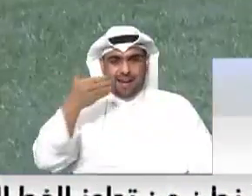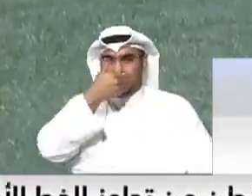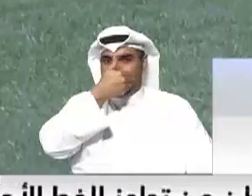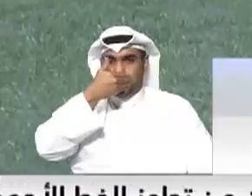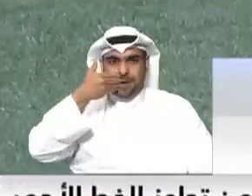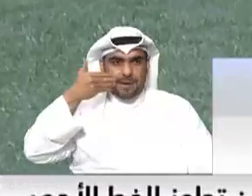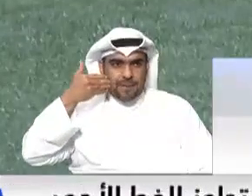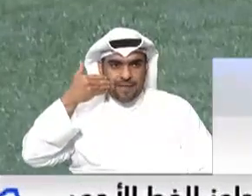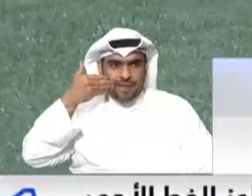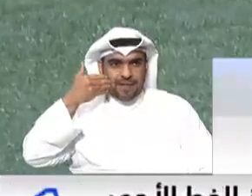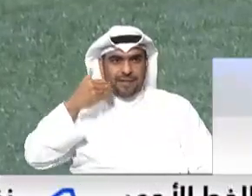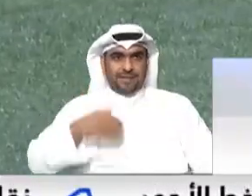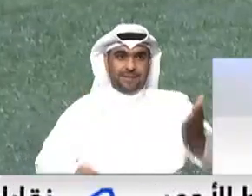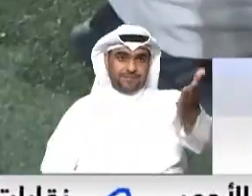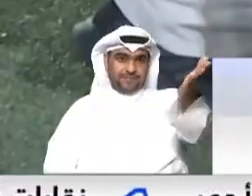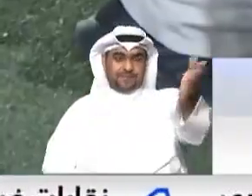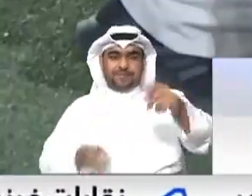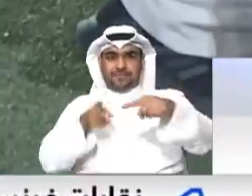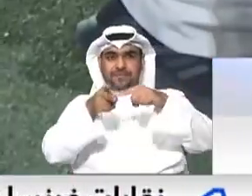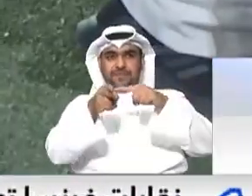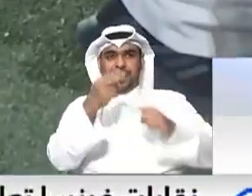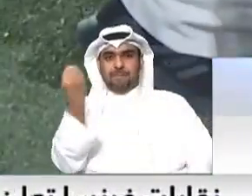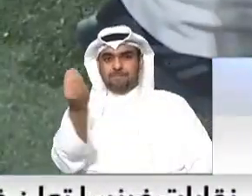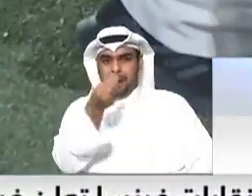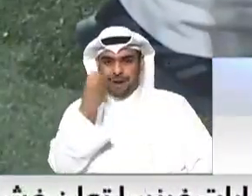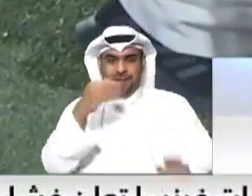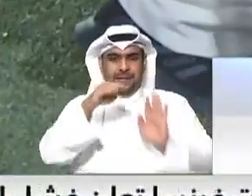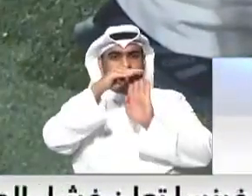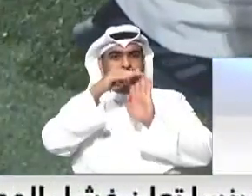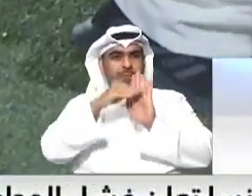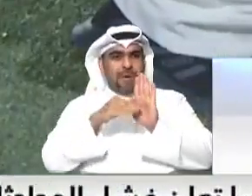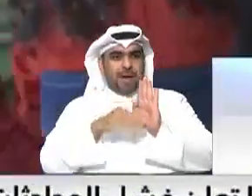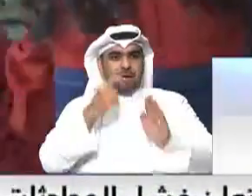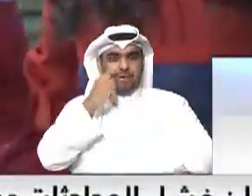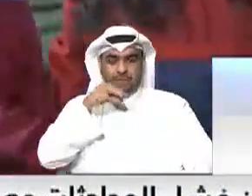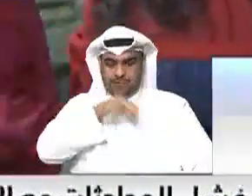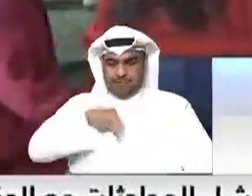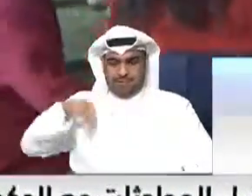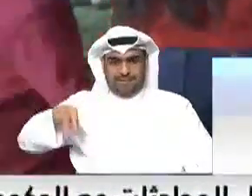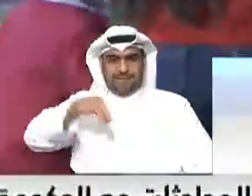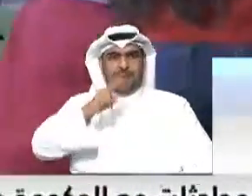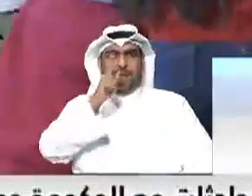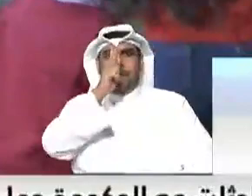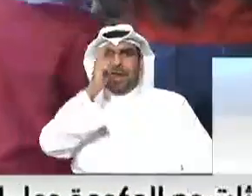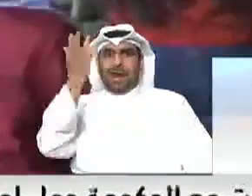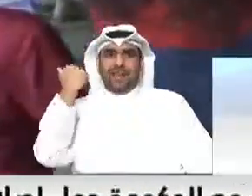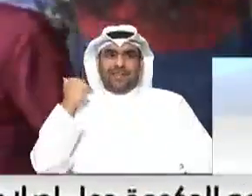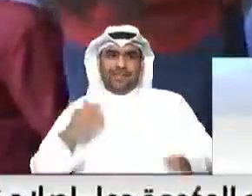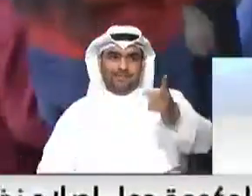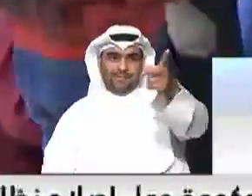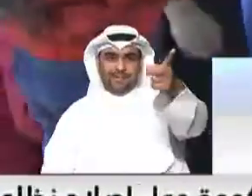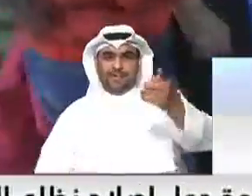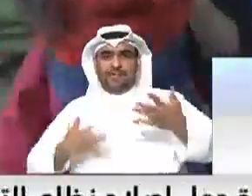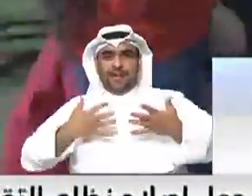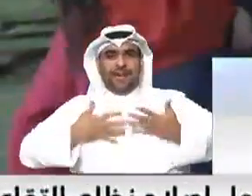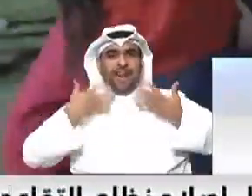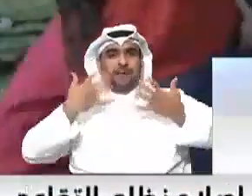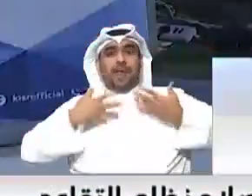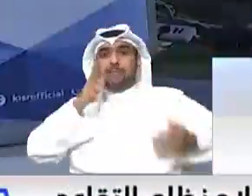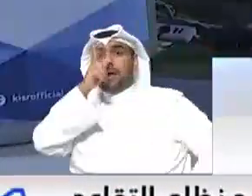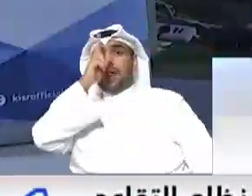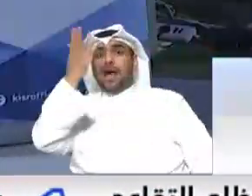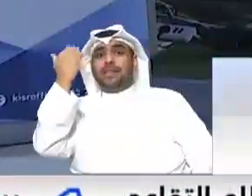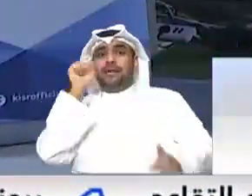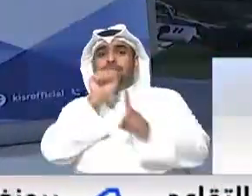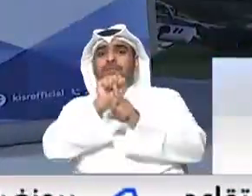هالسنه غير فعاليات ترفيهيه وشعبيه اسعدت حضور مبادره معهد الابحاث في شهر رمضان